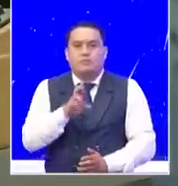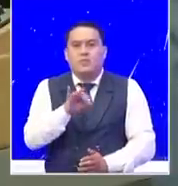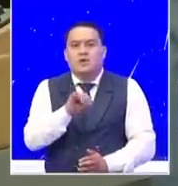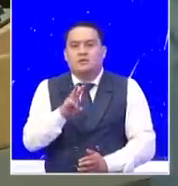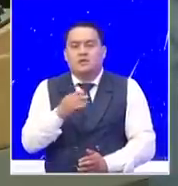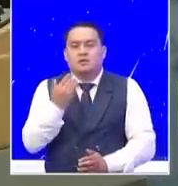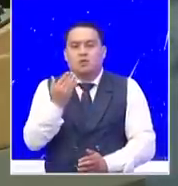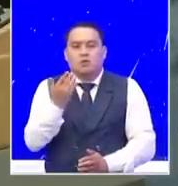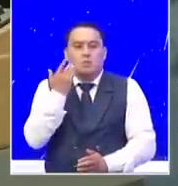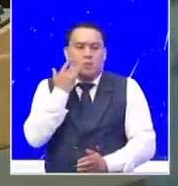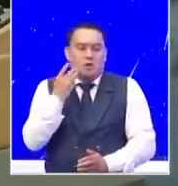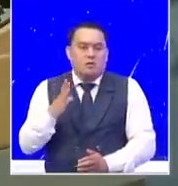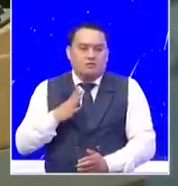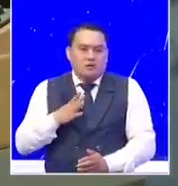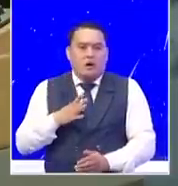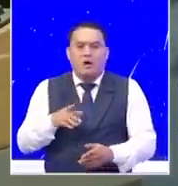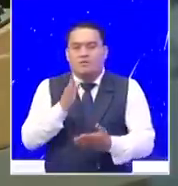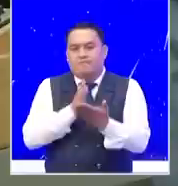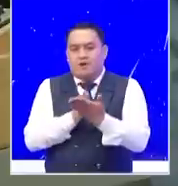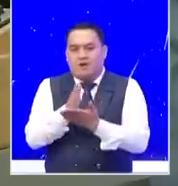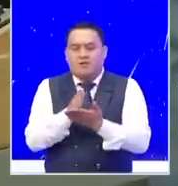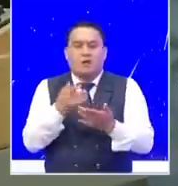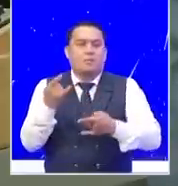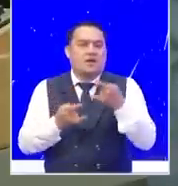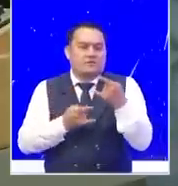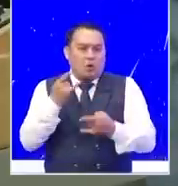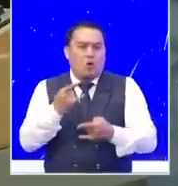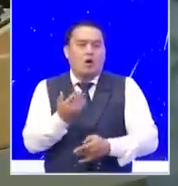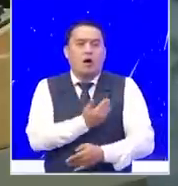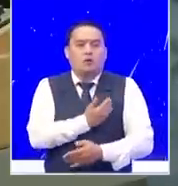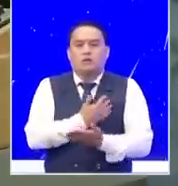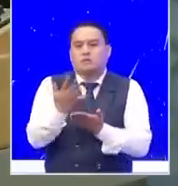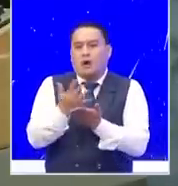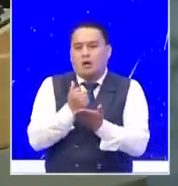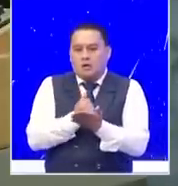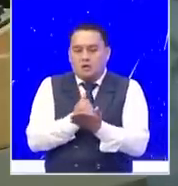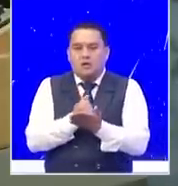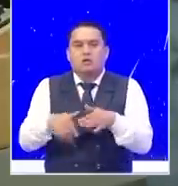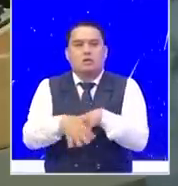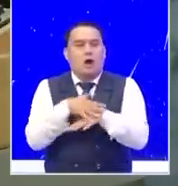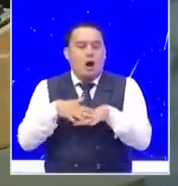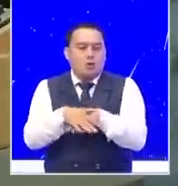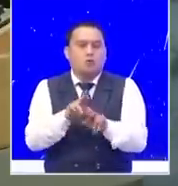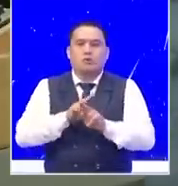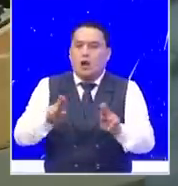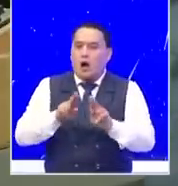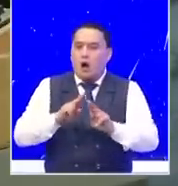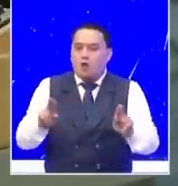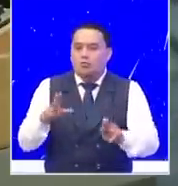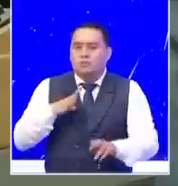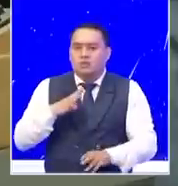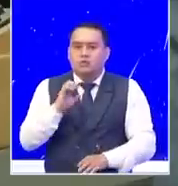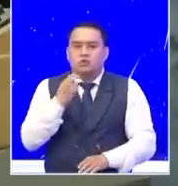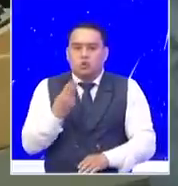Бисенабаевич придерживался определенных принципов в плане выпуска передач. Он хотел сохранить ценности народа, научить людей быть более